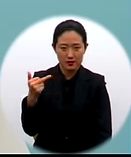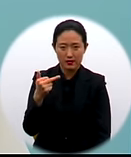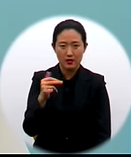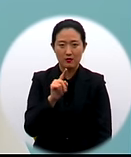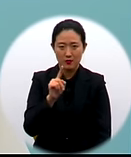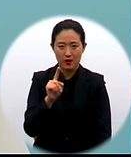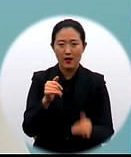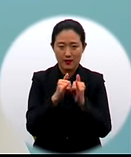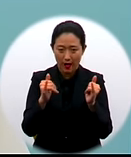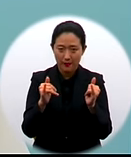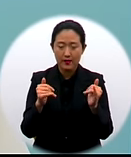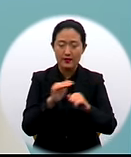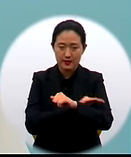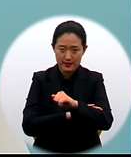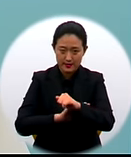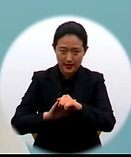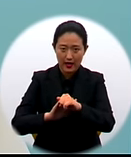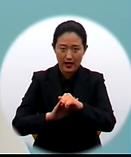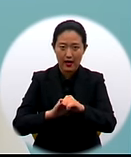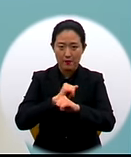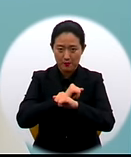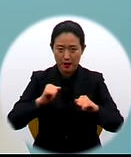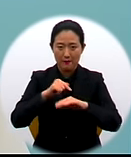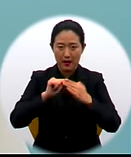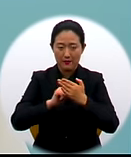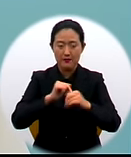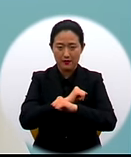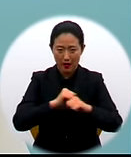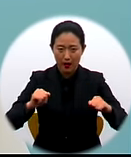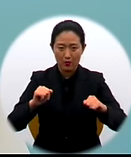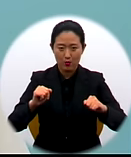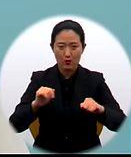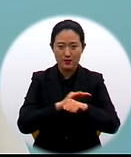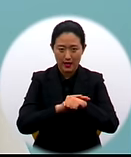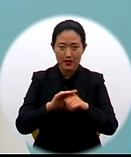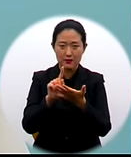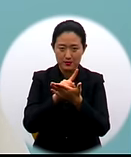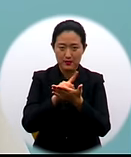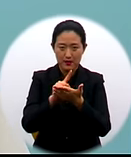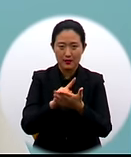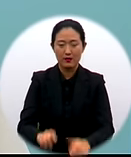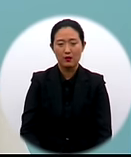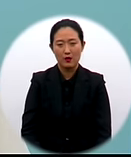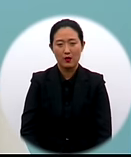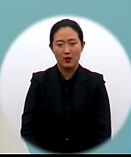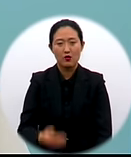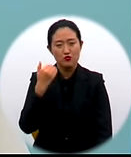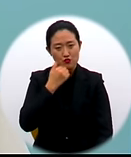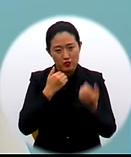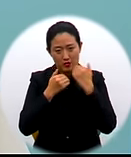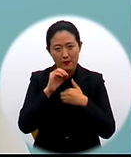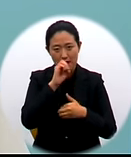큰 핵심 역량 중에 하나는 포용력과 다양성, 다이버시티가 굉장히 높다는 겁니다. 또 이런 이야기를 누군가에게 하면